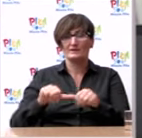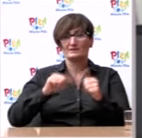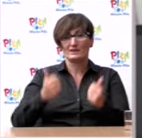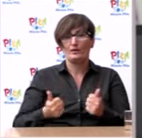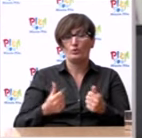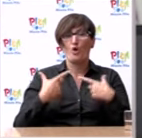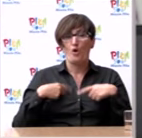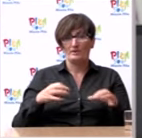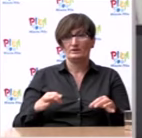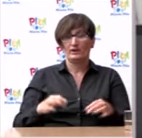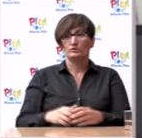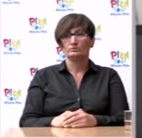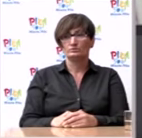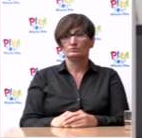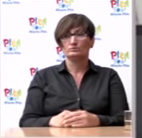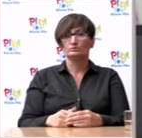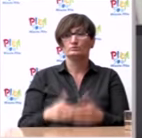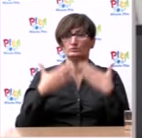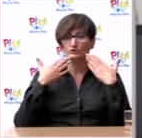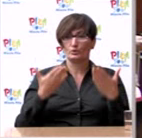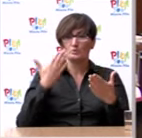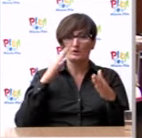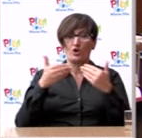obecnego. Dziękuję bardzo. Otwieram dyskusję.